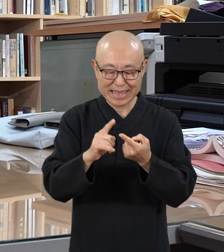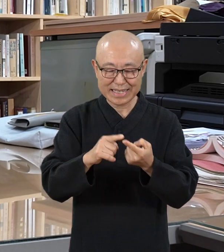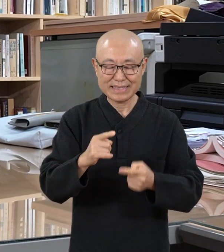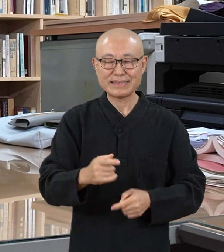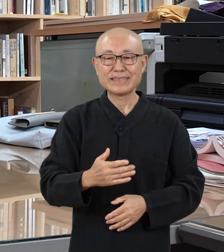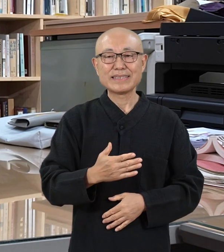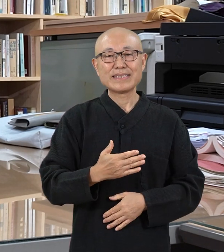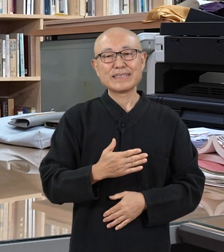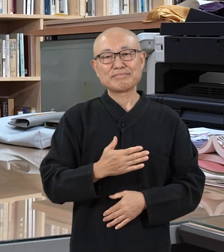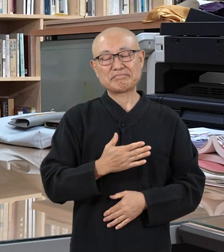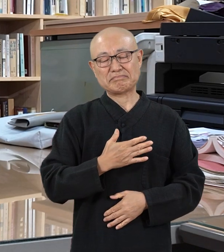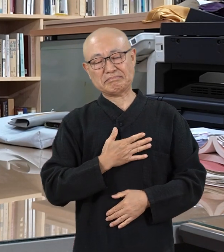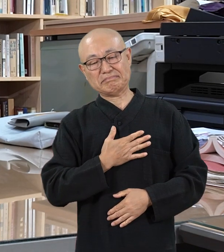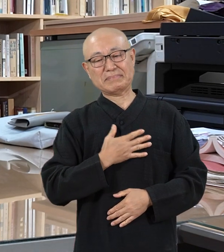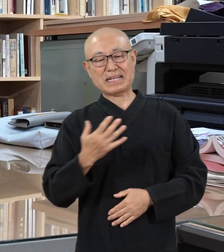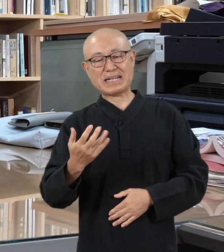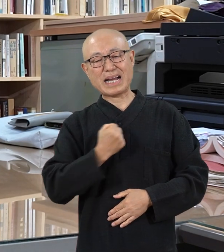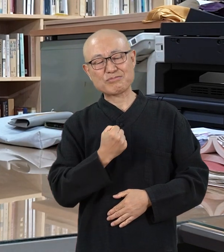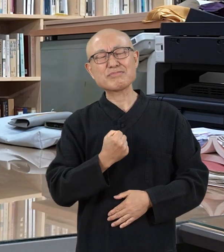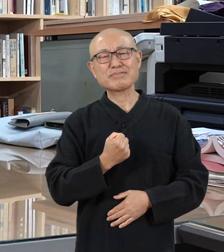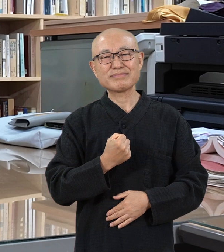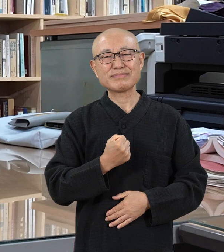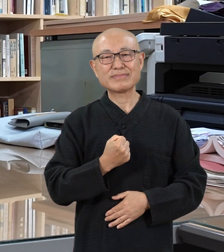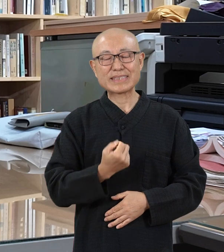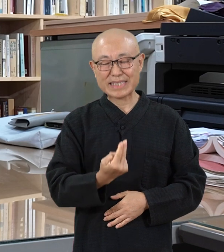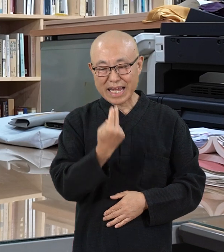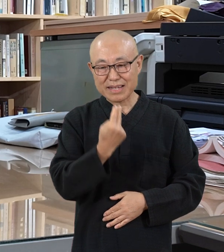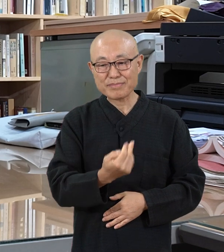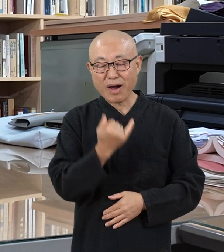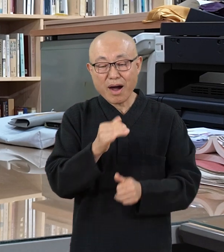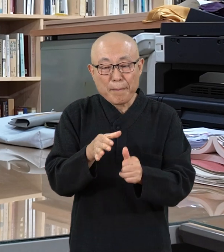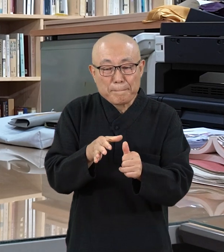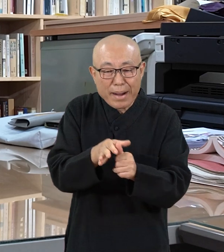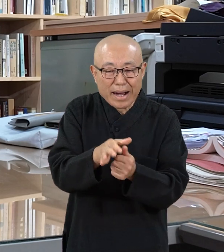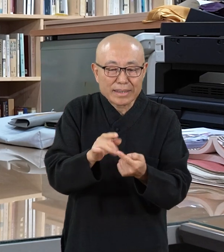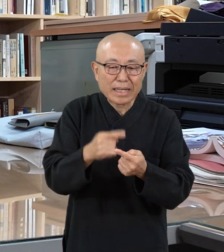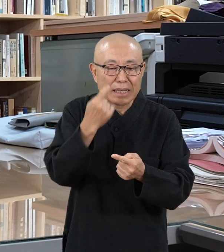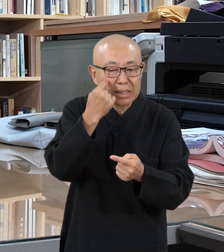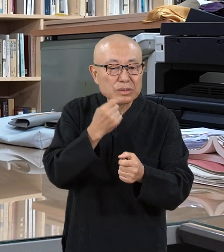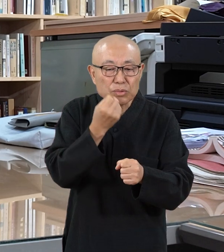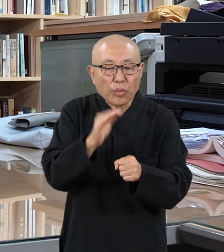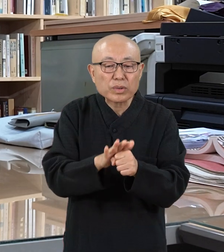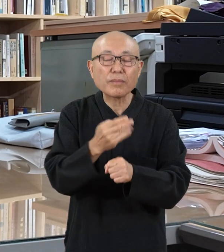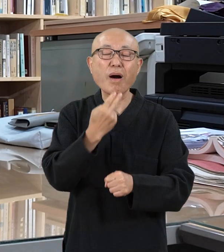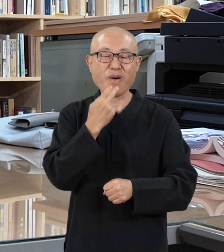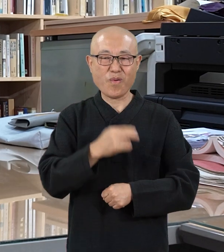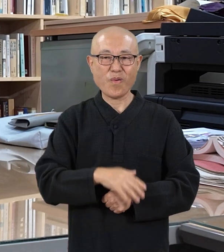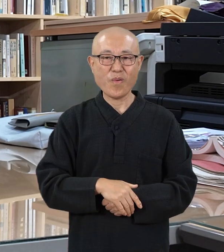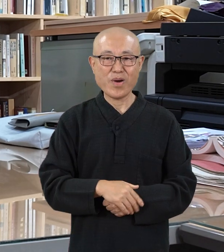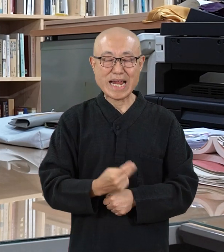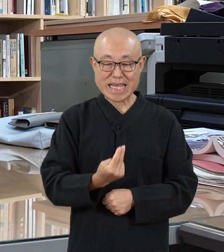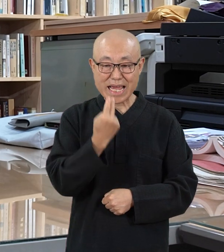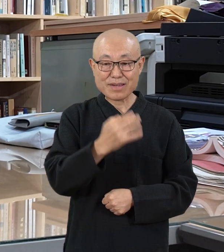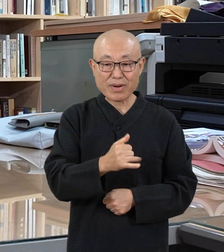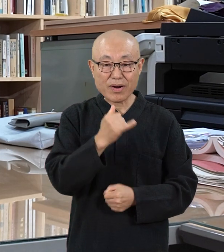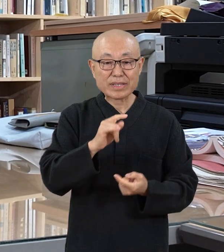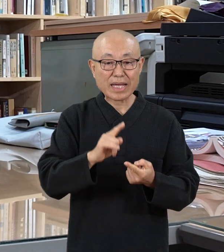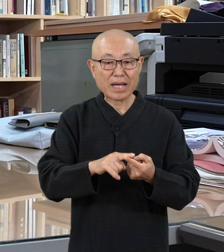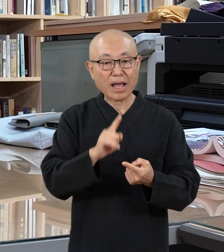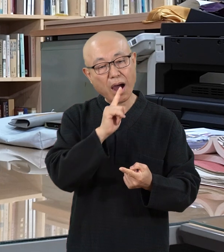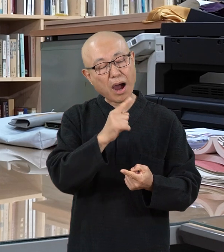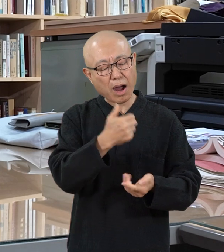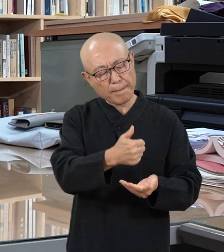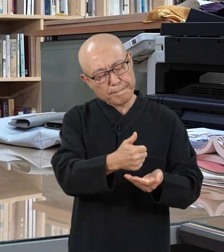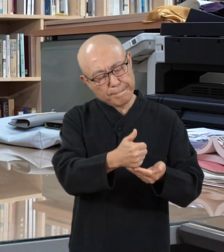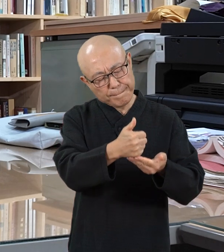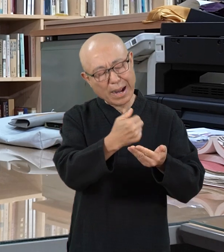자만심을 갖고 생명이 손상되는 것에 대한 동정심도 없고 그 생명에 대한 경외로움도